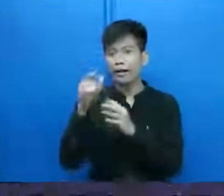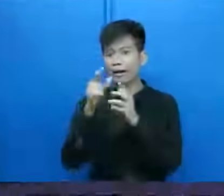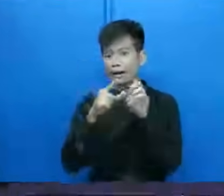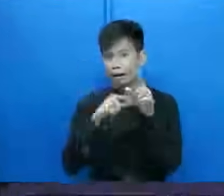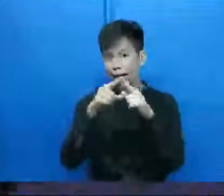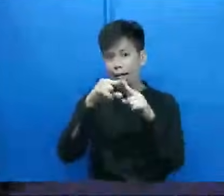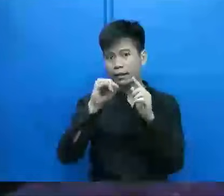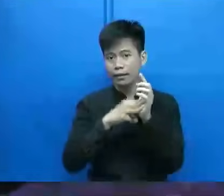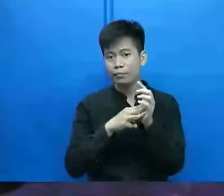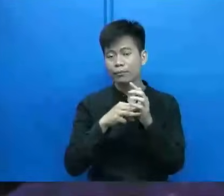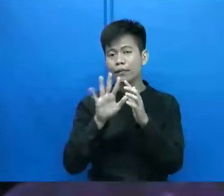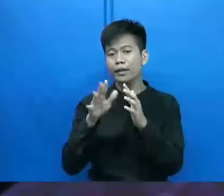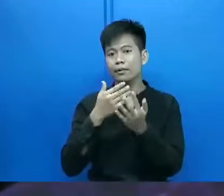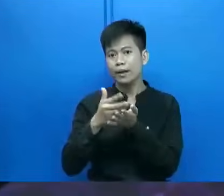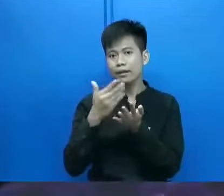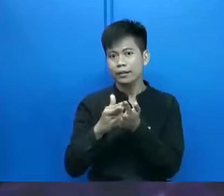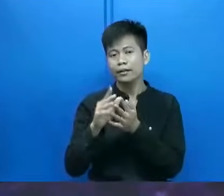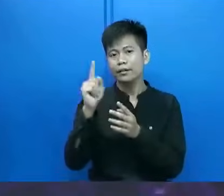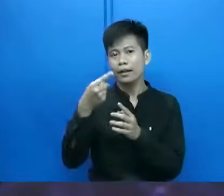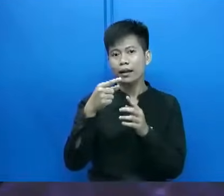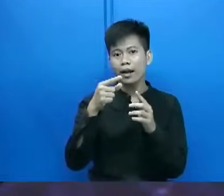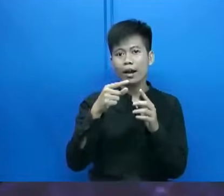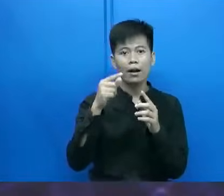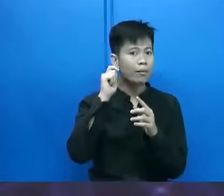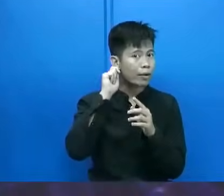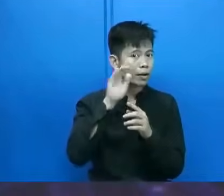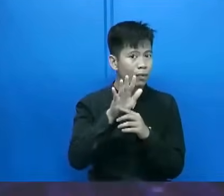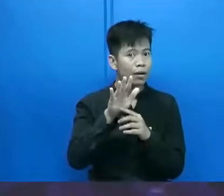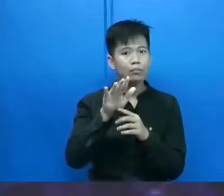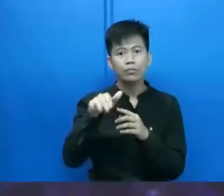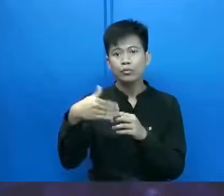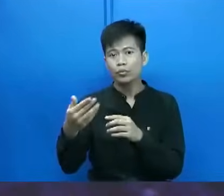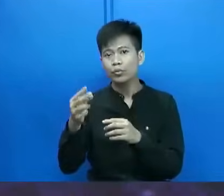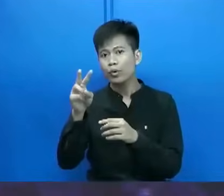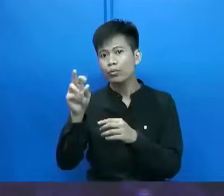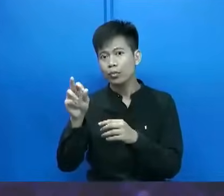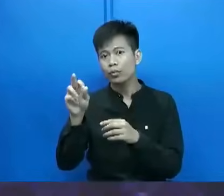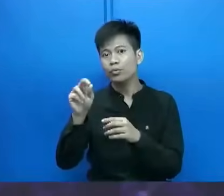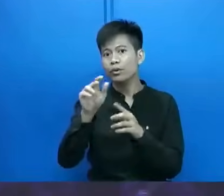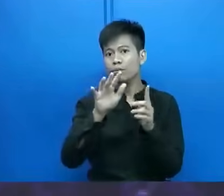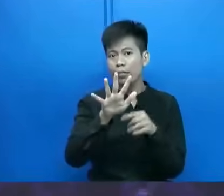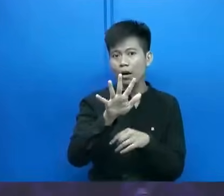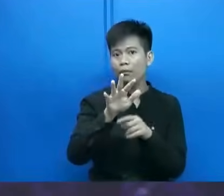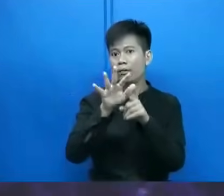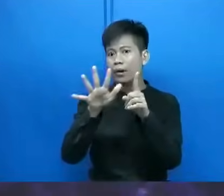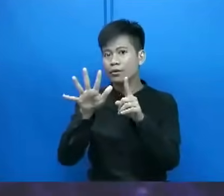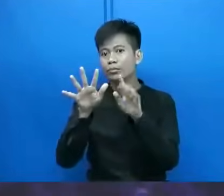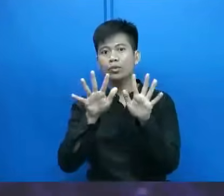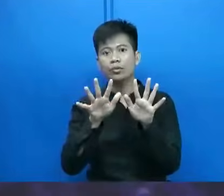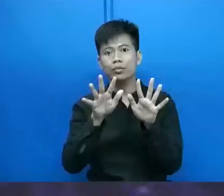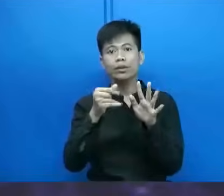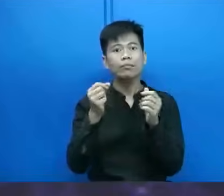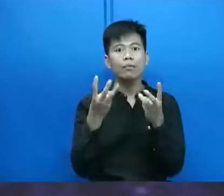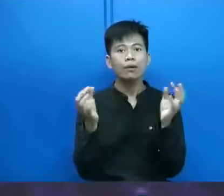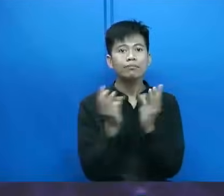insya Allah kita coba akan bagi. Dari yang akhwat tadi 5, kemudian 20. Kemudian 5, 15, kemudian 10. Ya, jadi